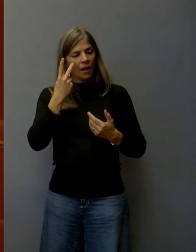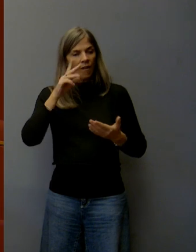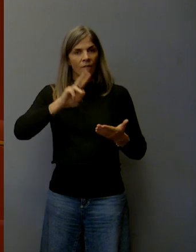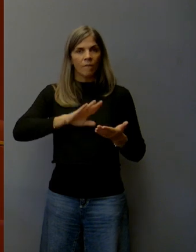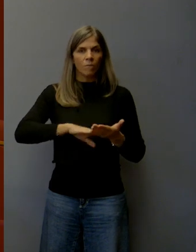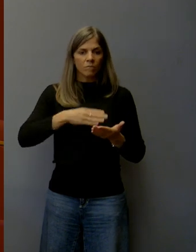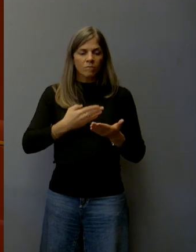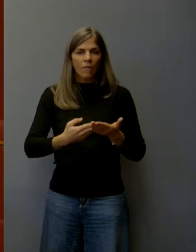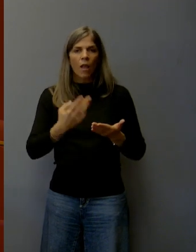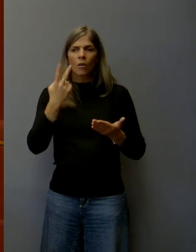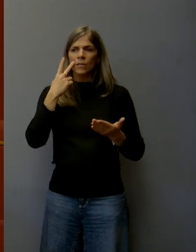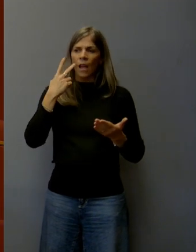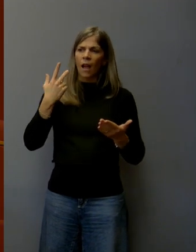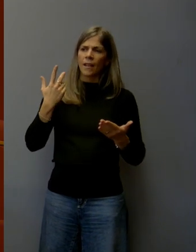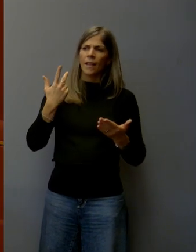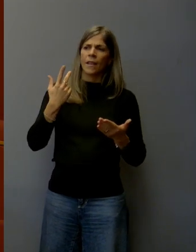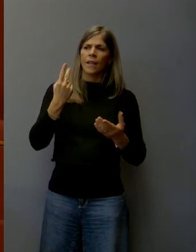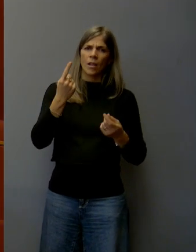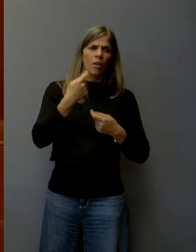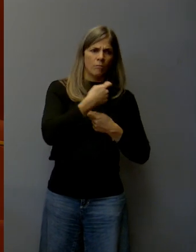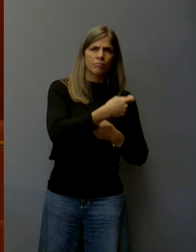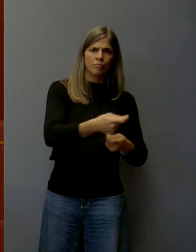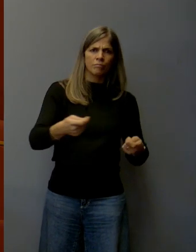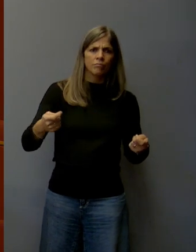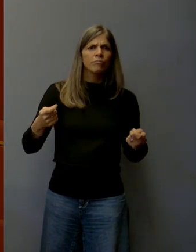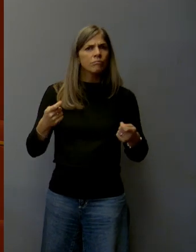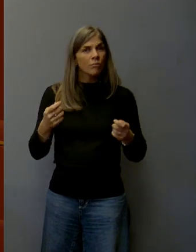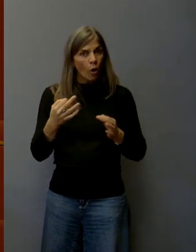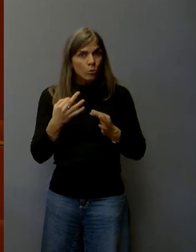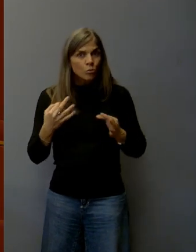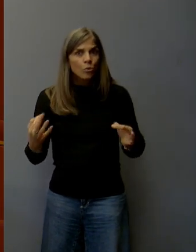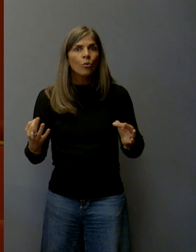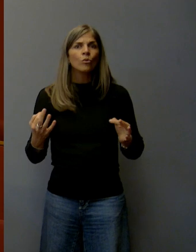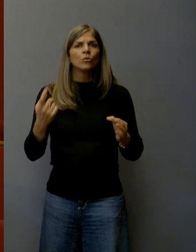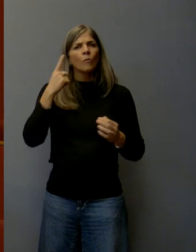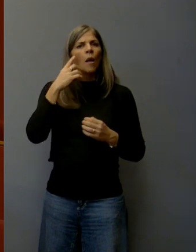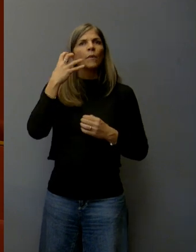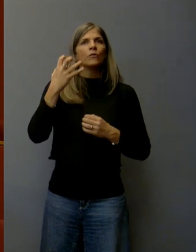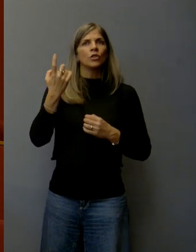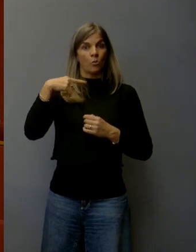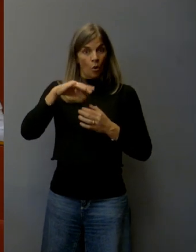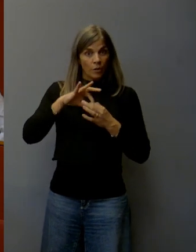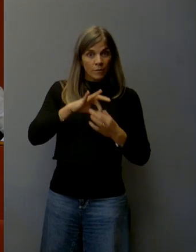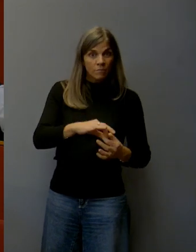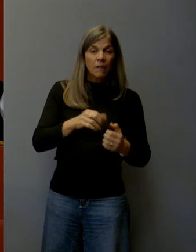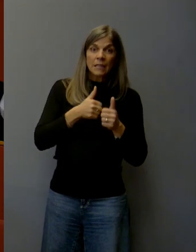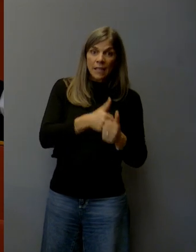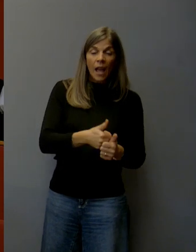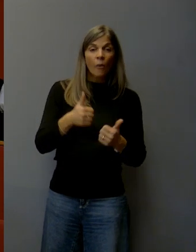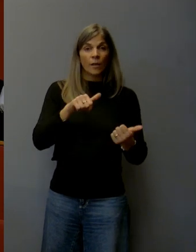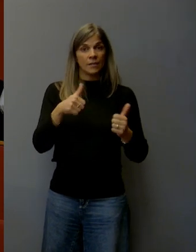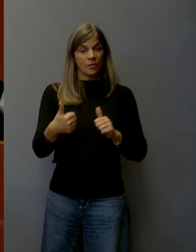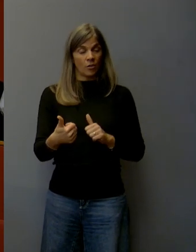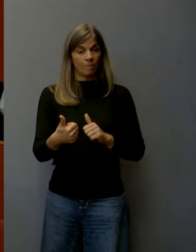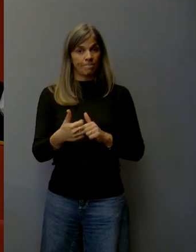diamo correre diamo con correttezza a quelle che sono le affermazioni di principio che poi vengono espresse all'interno